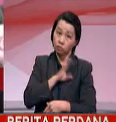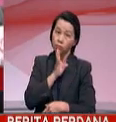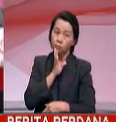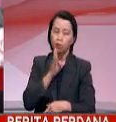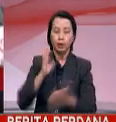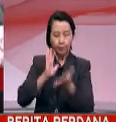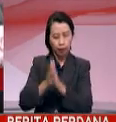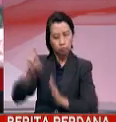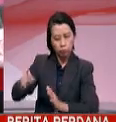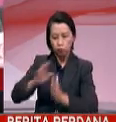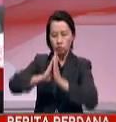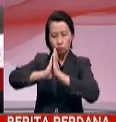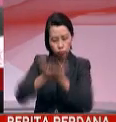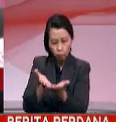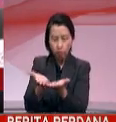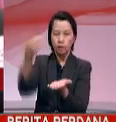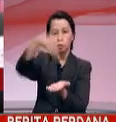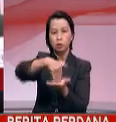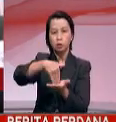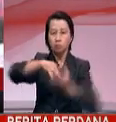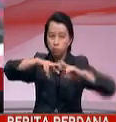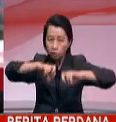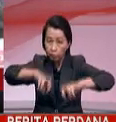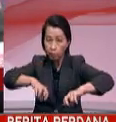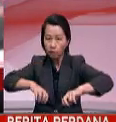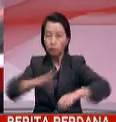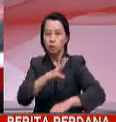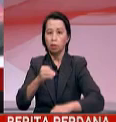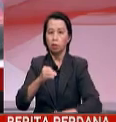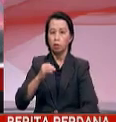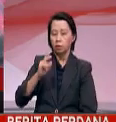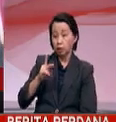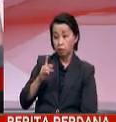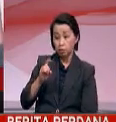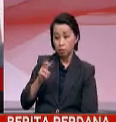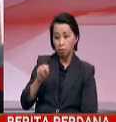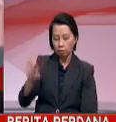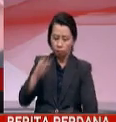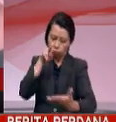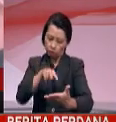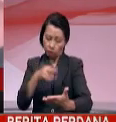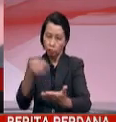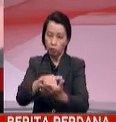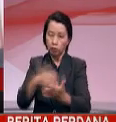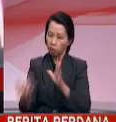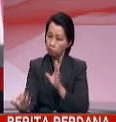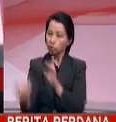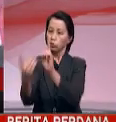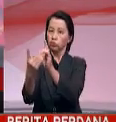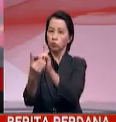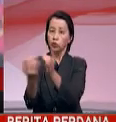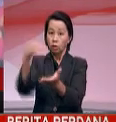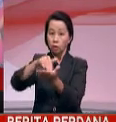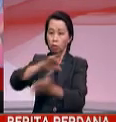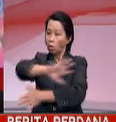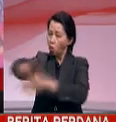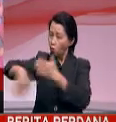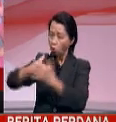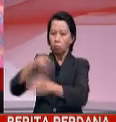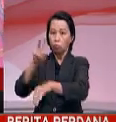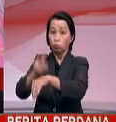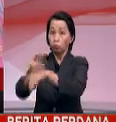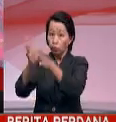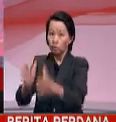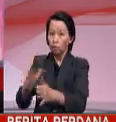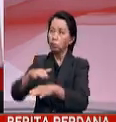buka balik, so jadi KDN akan meneliti balik semula dan bertemu balik mungkin semua dengan witness-witness yang kita